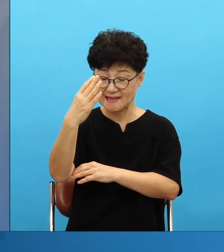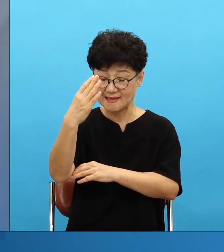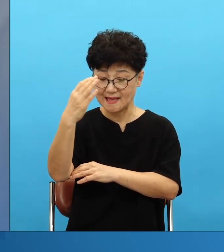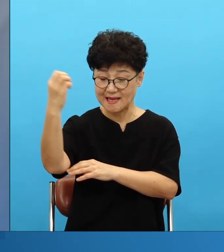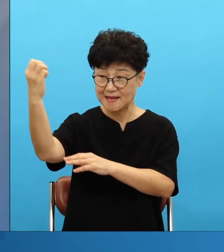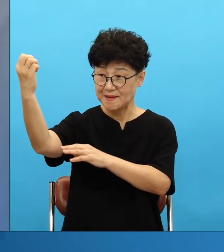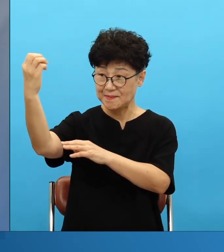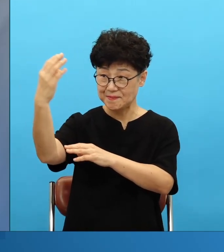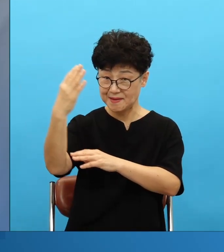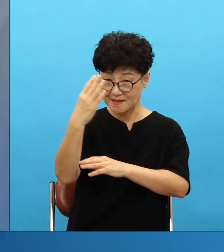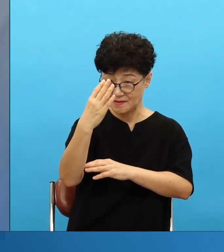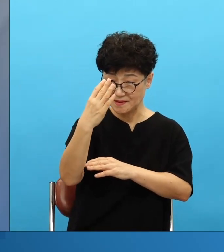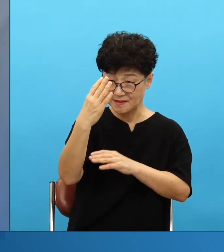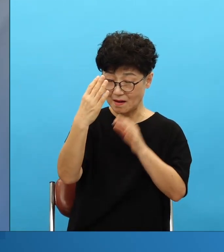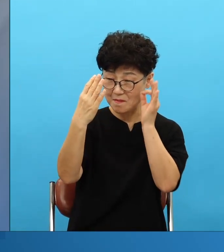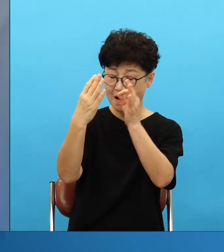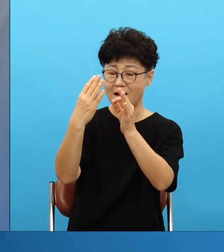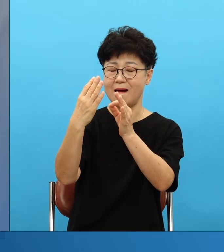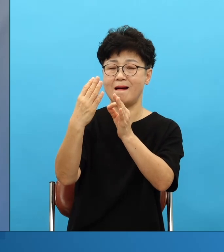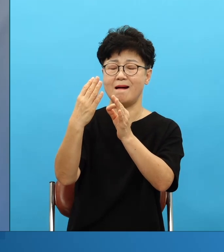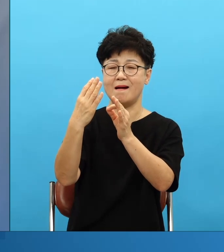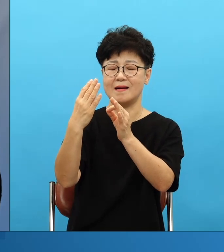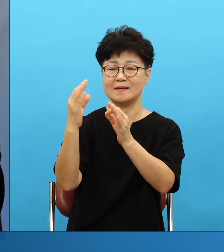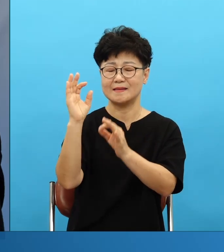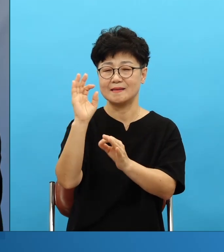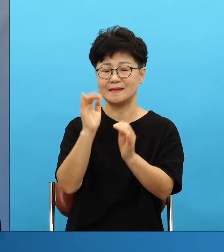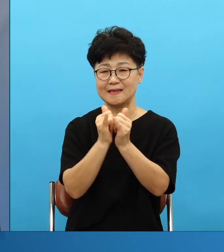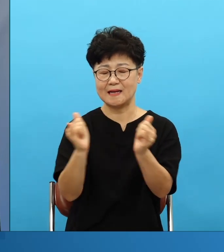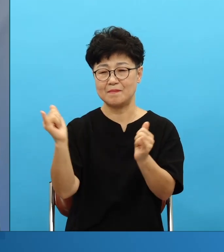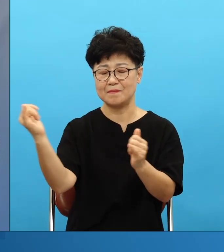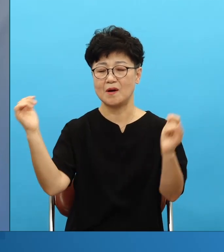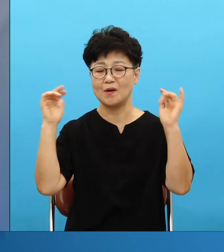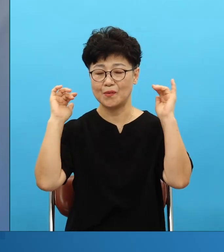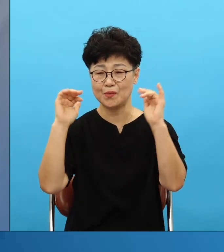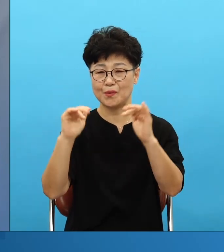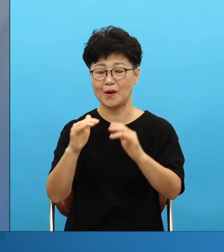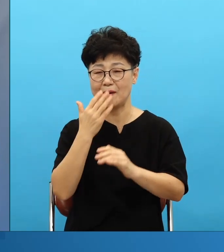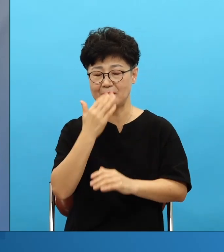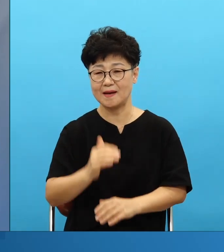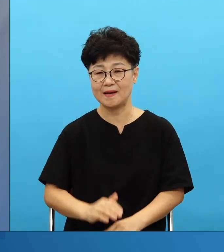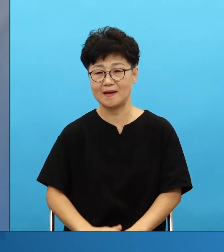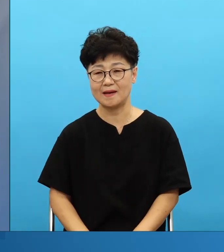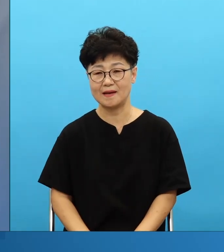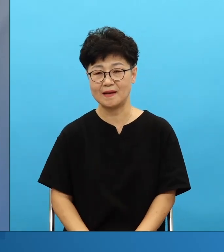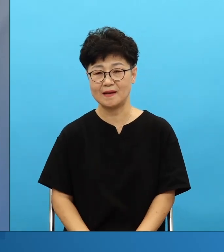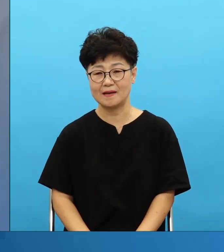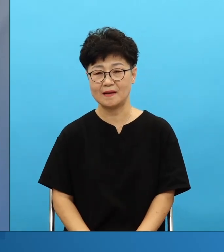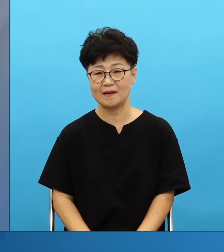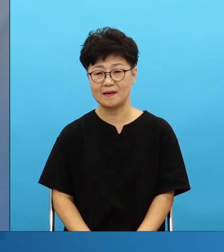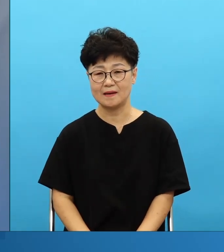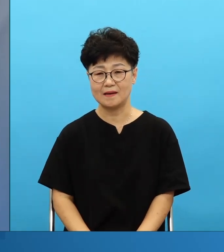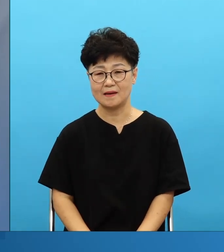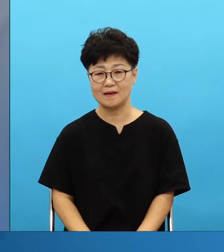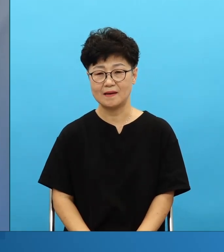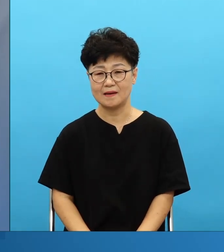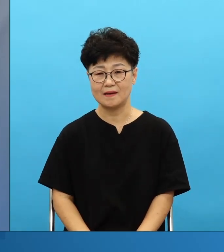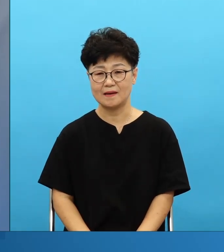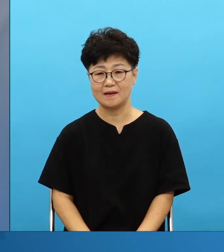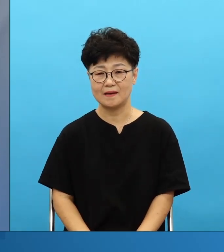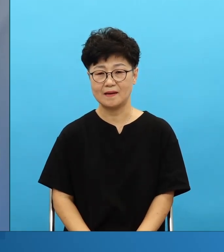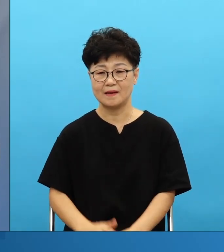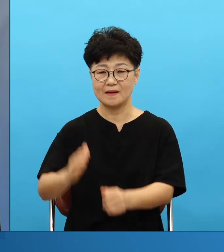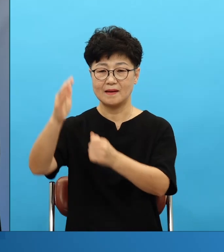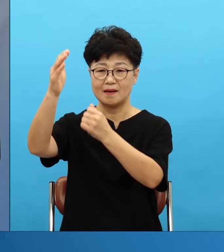겁니다. And seeing the light, the watchtower, they come, and once they come, they receive healing. 네, 거기에서 하나님과 많은 비밀을 찾아 누리게